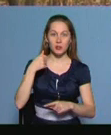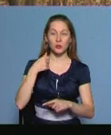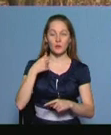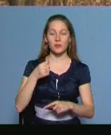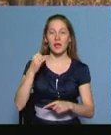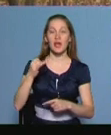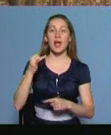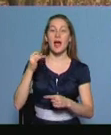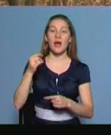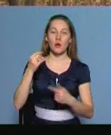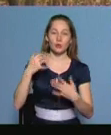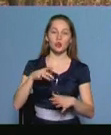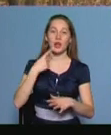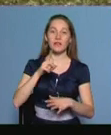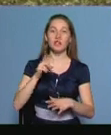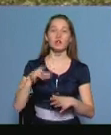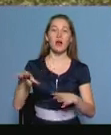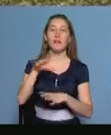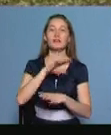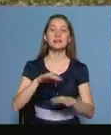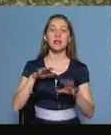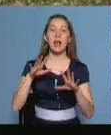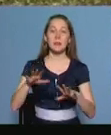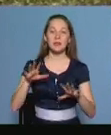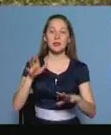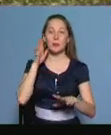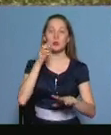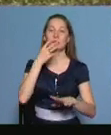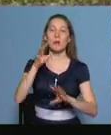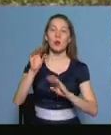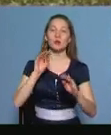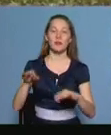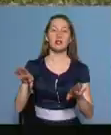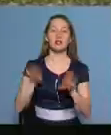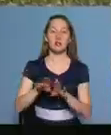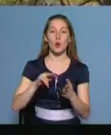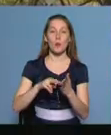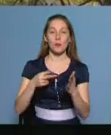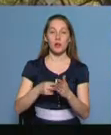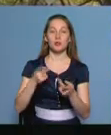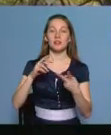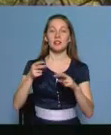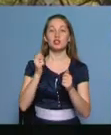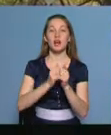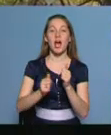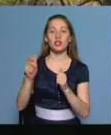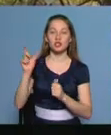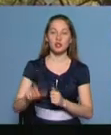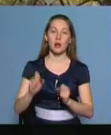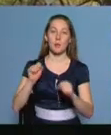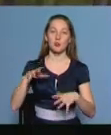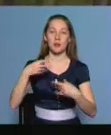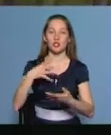центре отмечают, отныне все общественные пространства в городе будут обустраивать по такому сценарию, а значит каждый житель может предложить свою